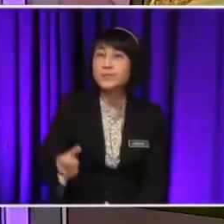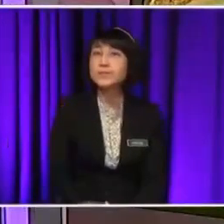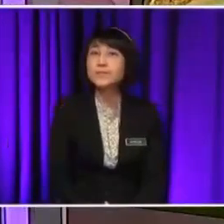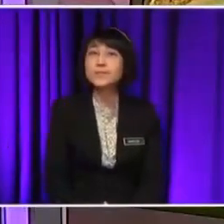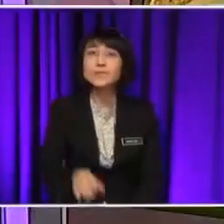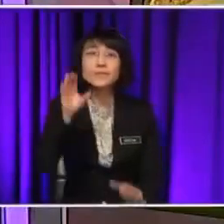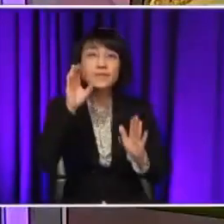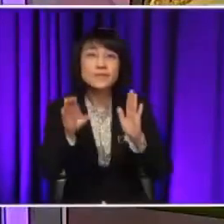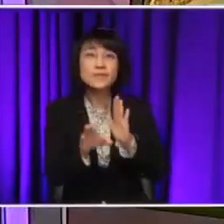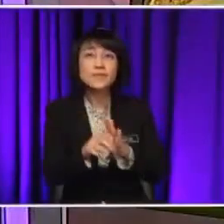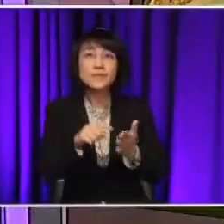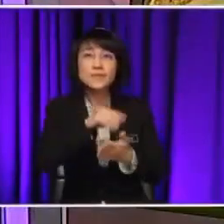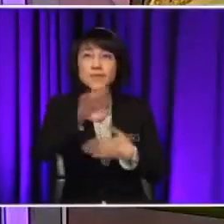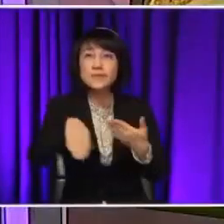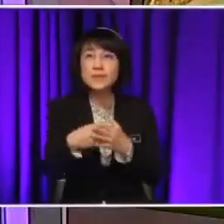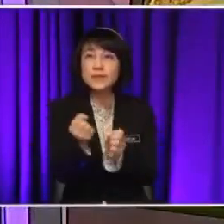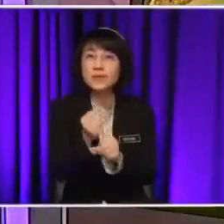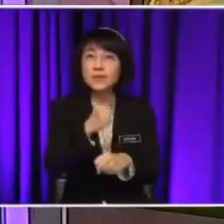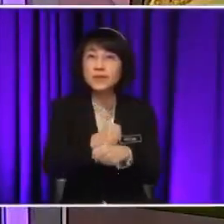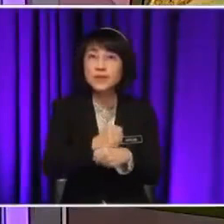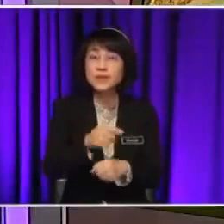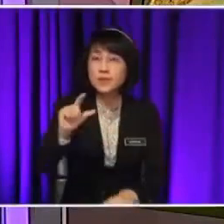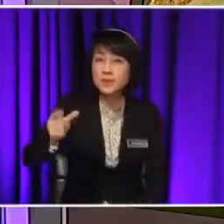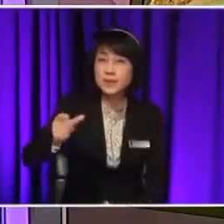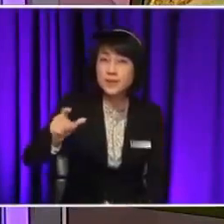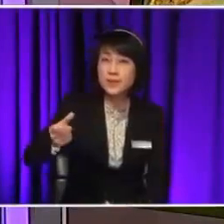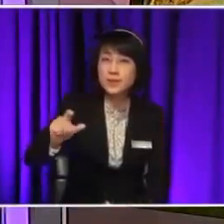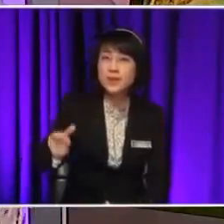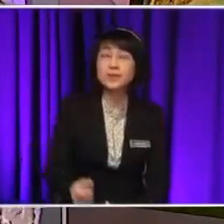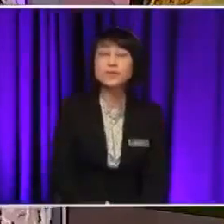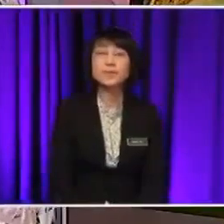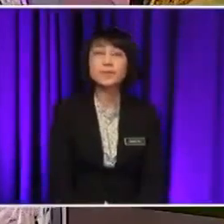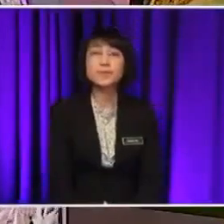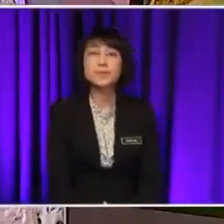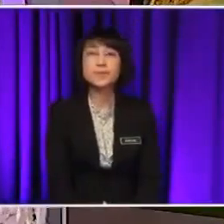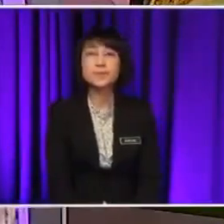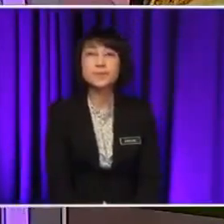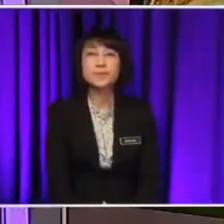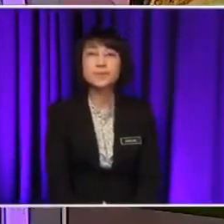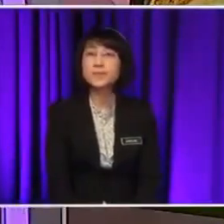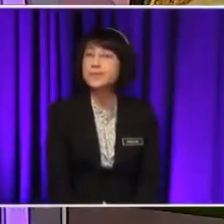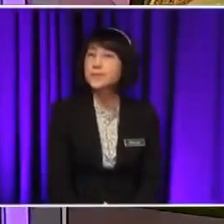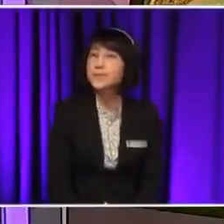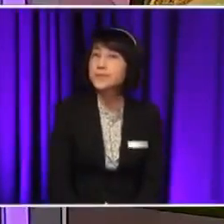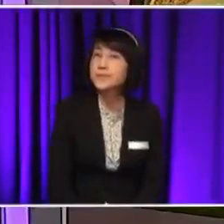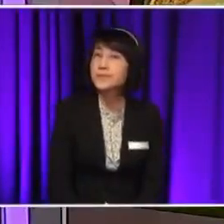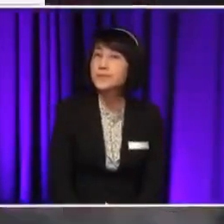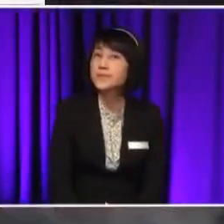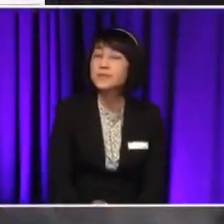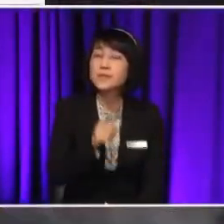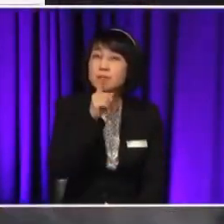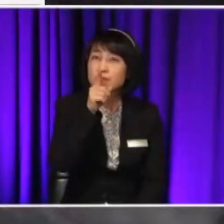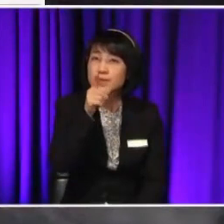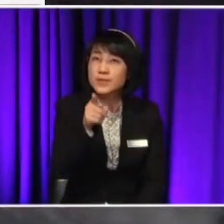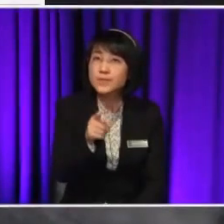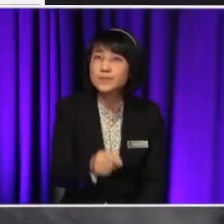gambar ini semua dalam bentuk apa? Segi. Bersegi, segi. Itu aliran kubisme. Okey, kemudian surrealisme.